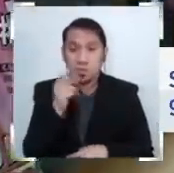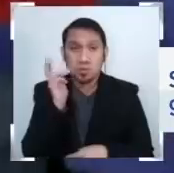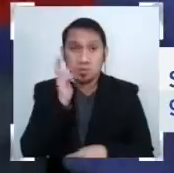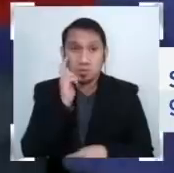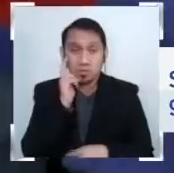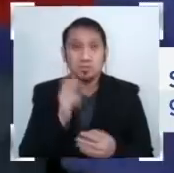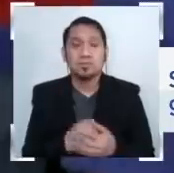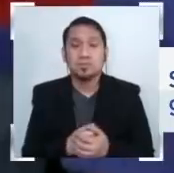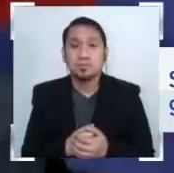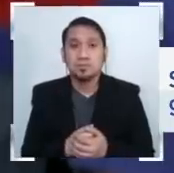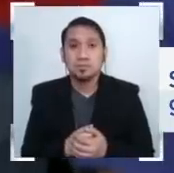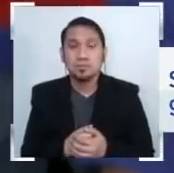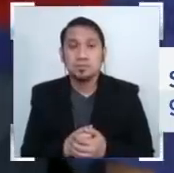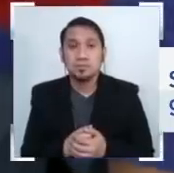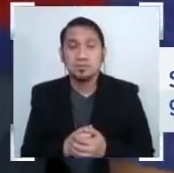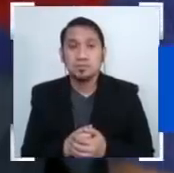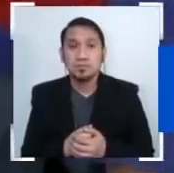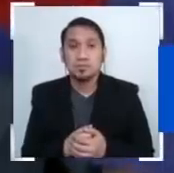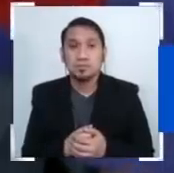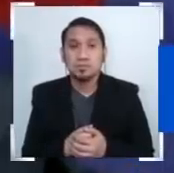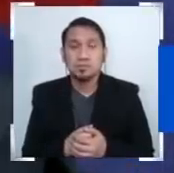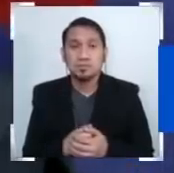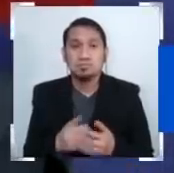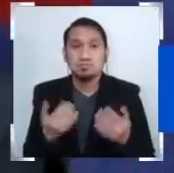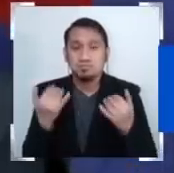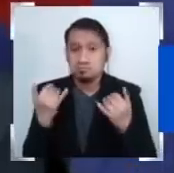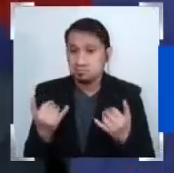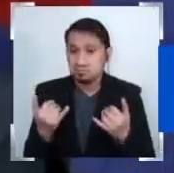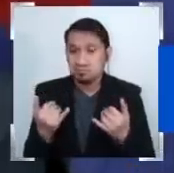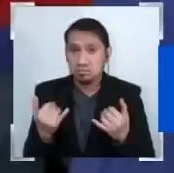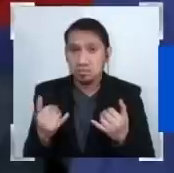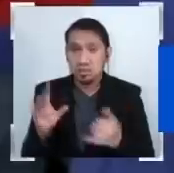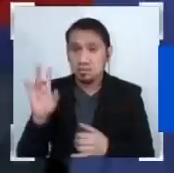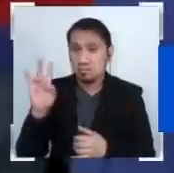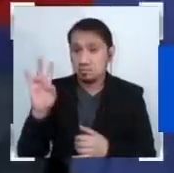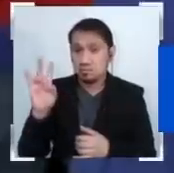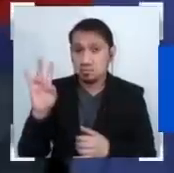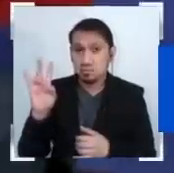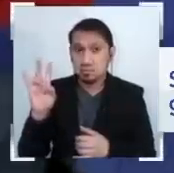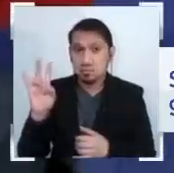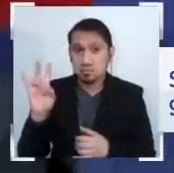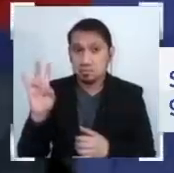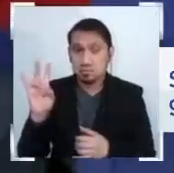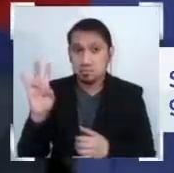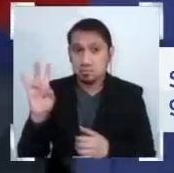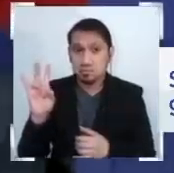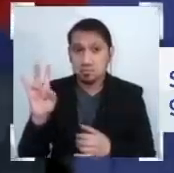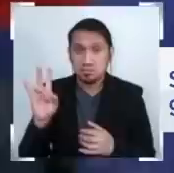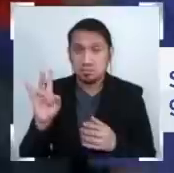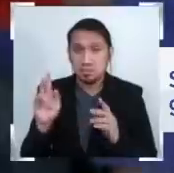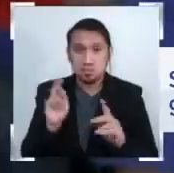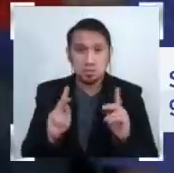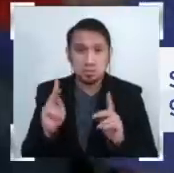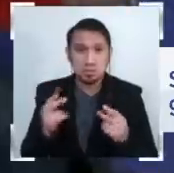Duterte. Ano kasi yung mag-decision pa kasi 7 yan eh, 7 yung mga 6-7 yung mga guest candidate